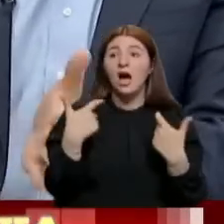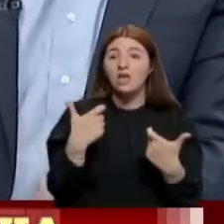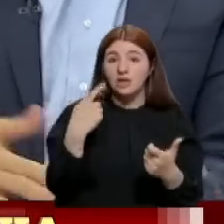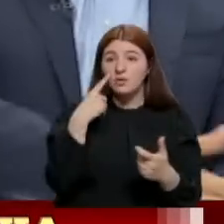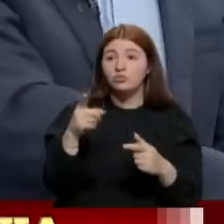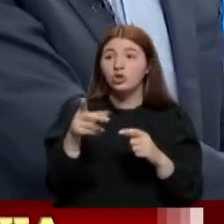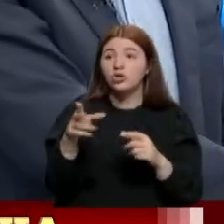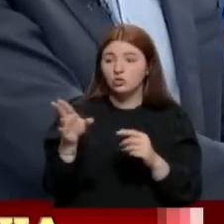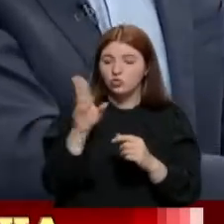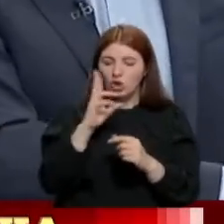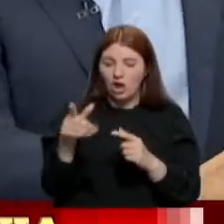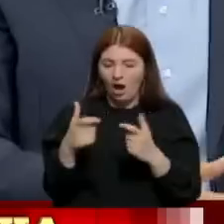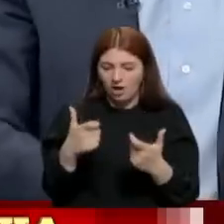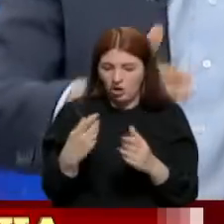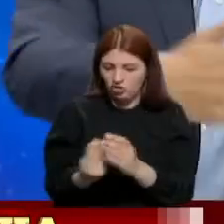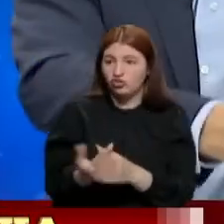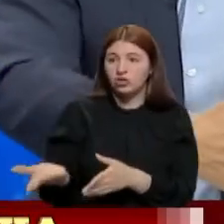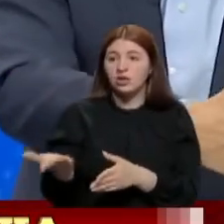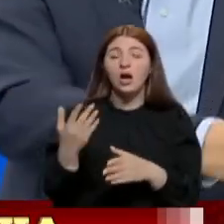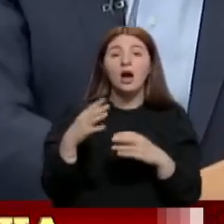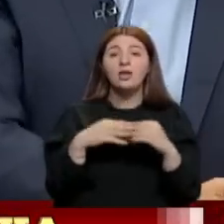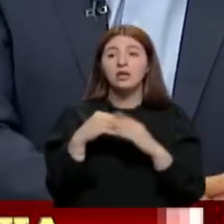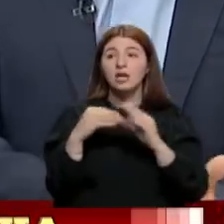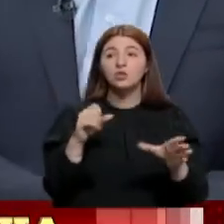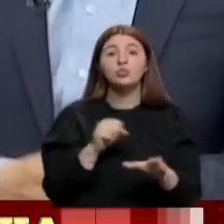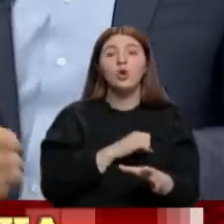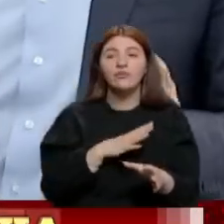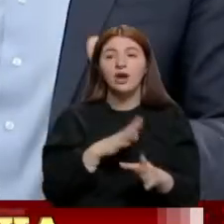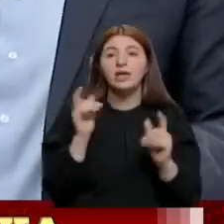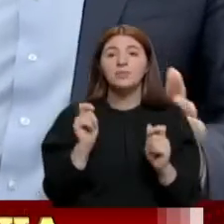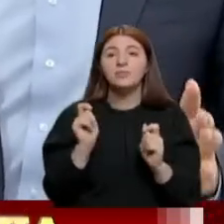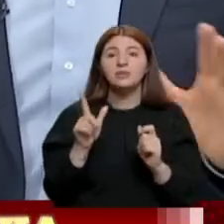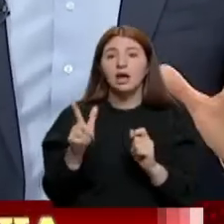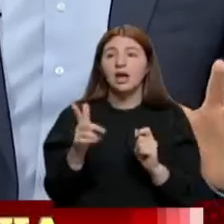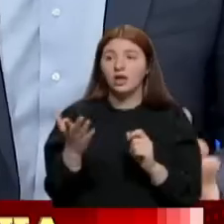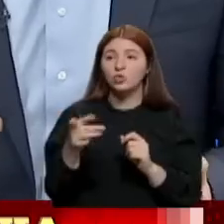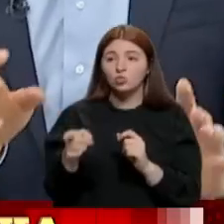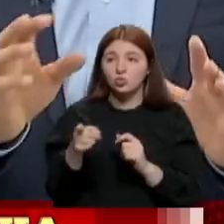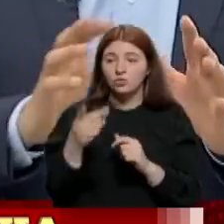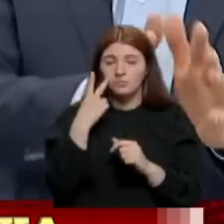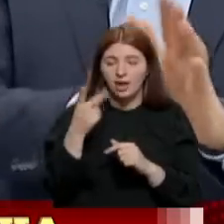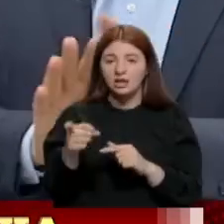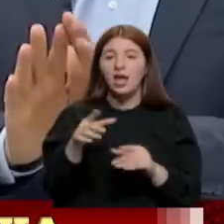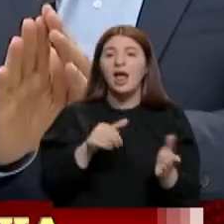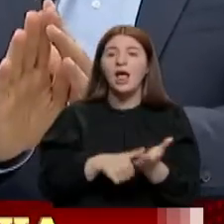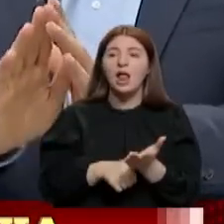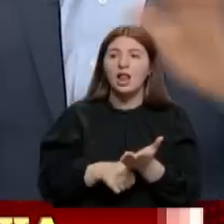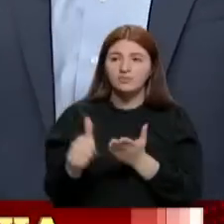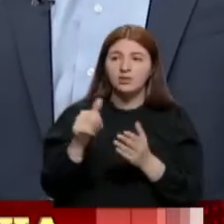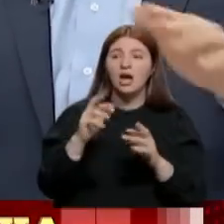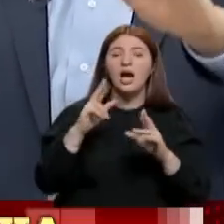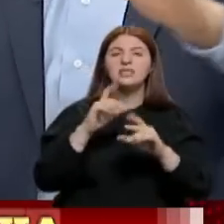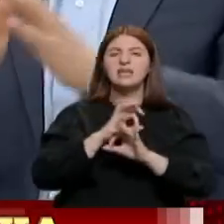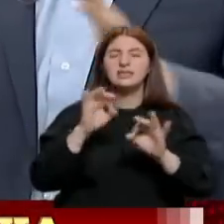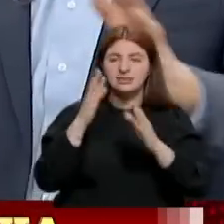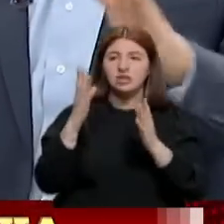bu depremin sonucu Hatay depremi tetiklendi. Adana ile ilgili korku var. Yapılması Kıbrıs. Gereken şudur bakın. Tamamen elbette